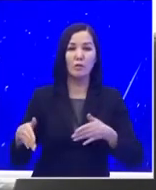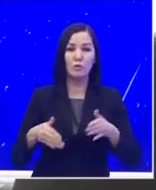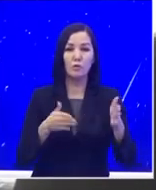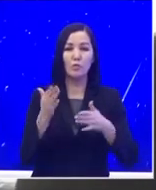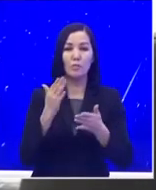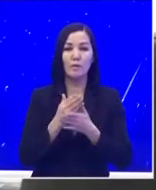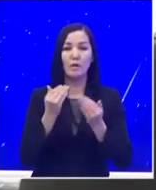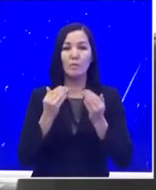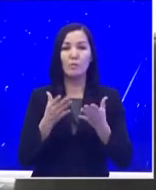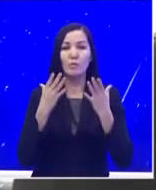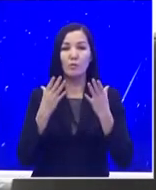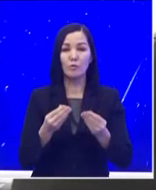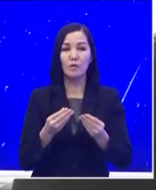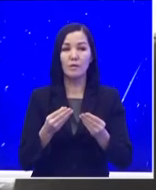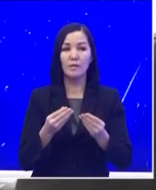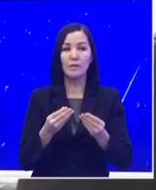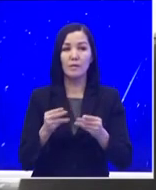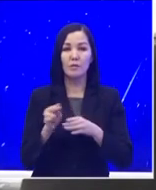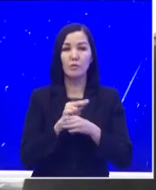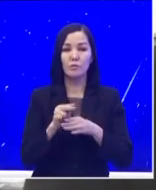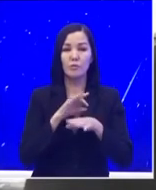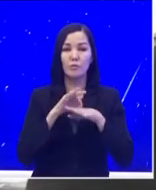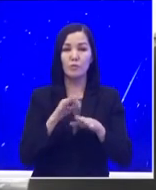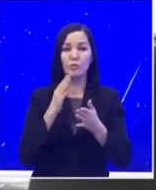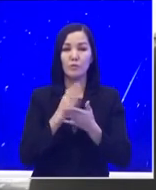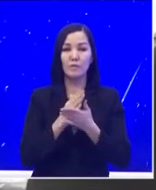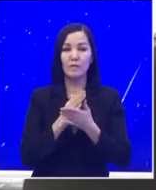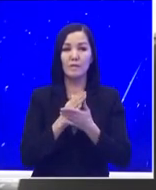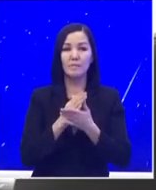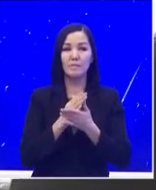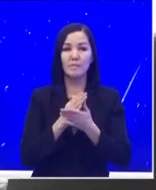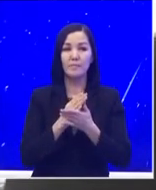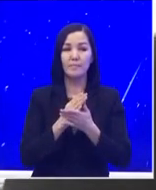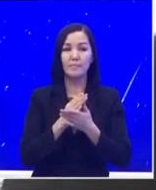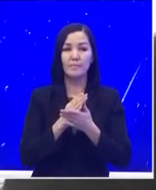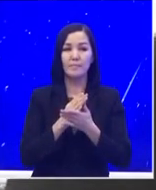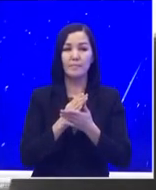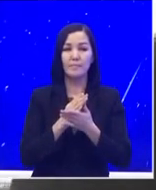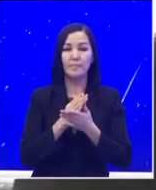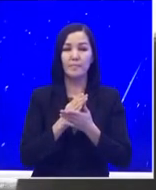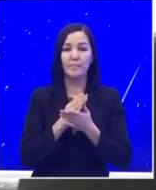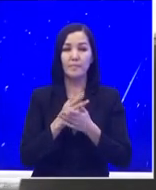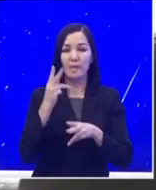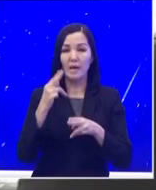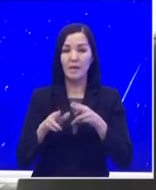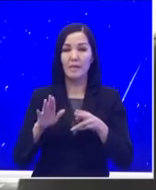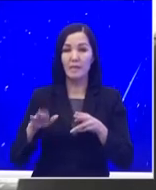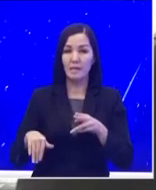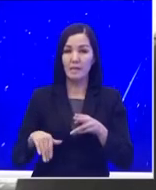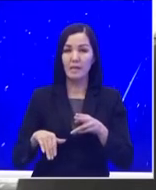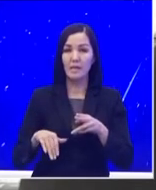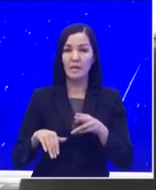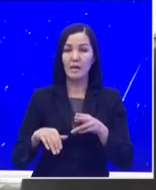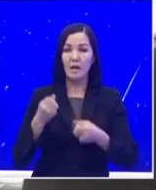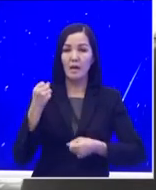тас жолы бүгінгі күнде жөндеу жұмыстары жүргізілуде. Сол жолы жаңағы аяқталғаннан кейін осы